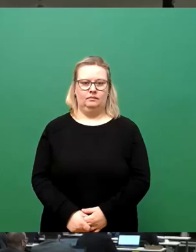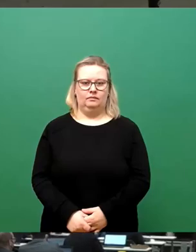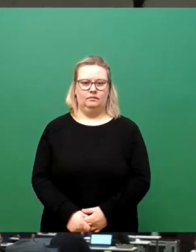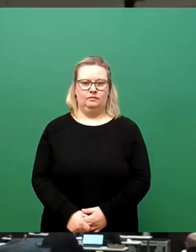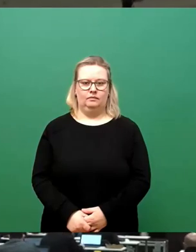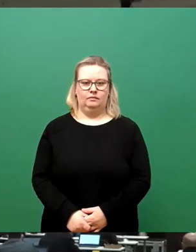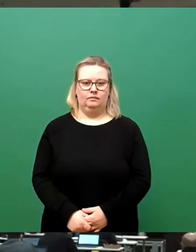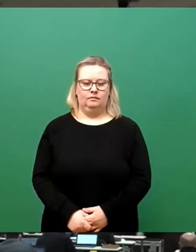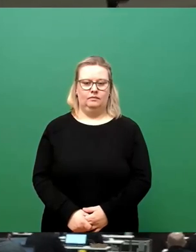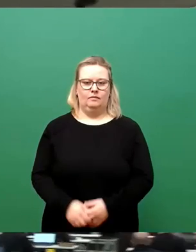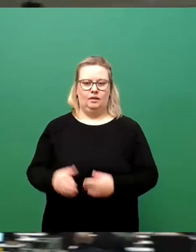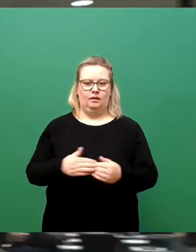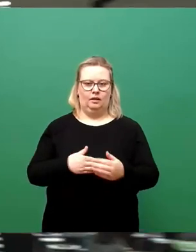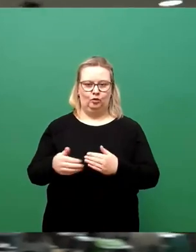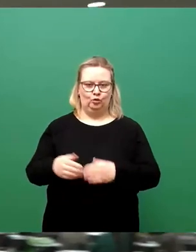Und Stimmenthaltung?